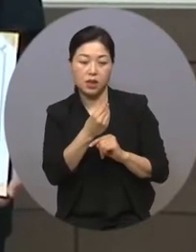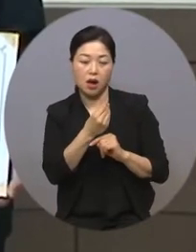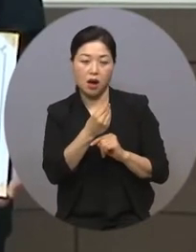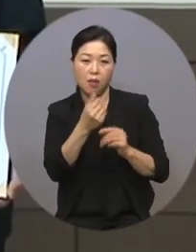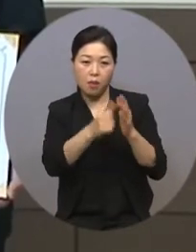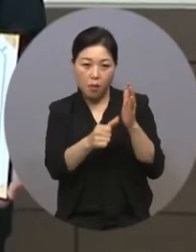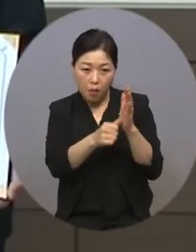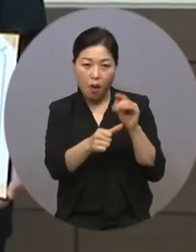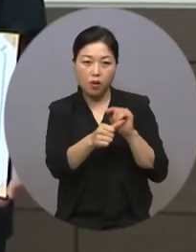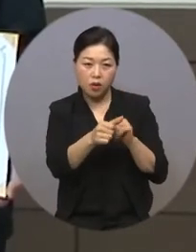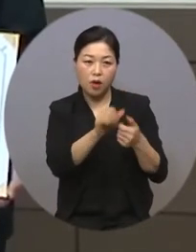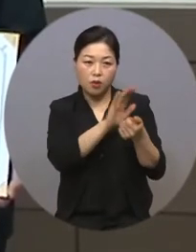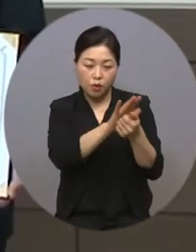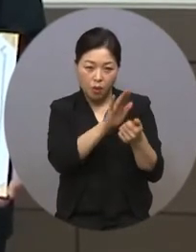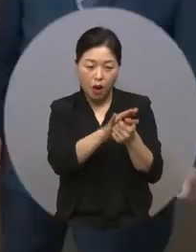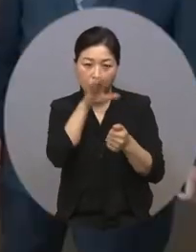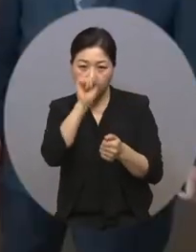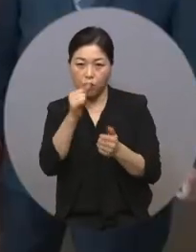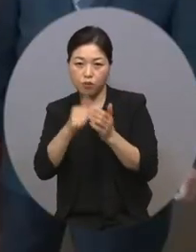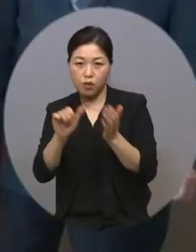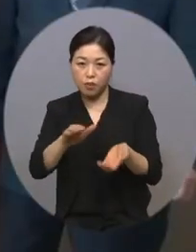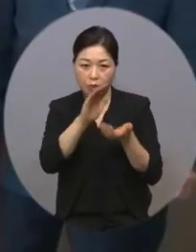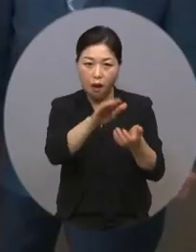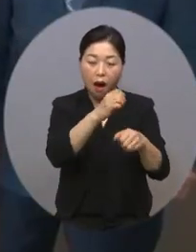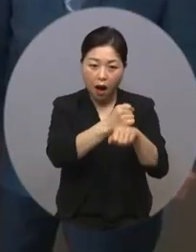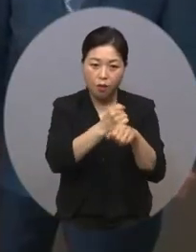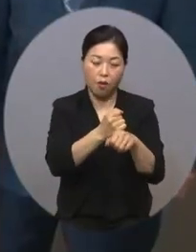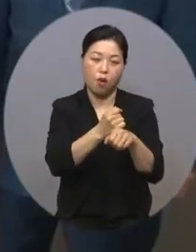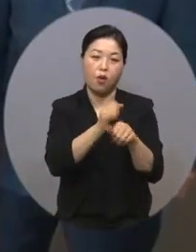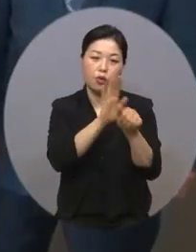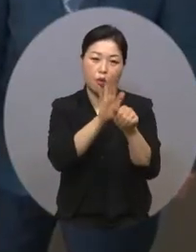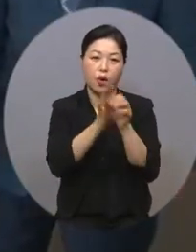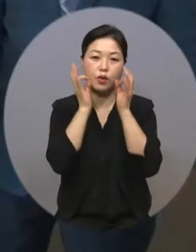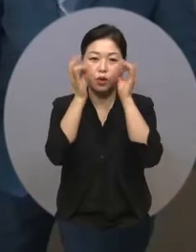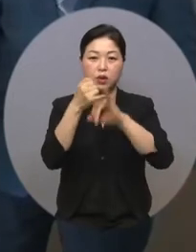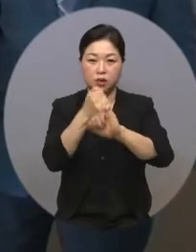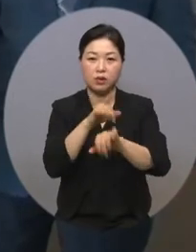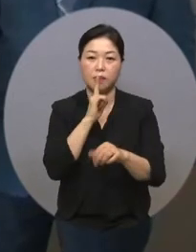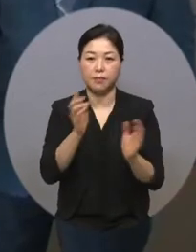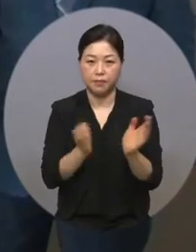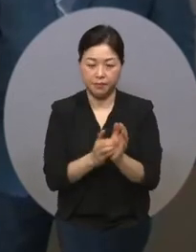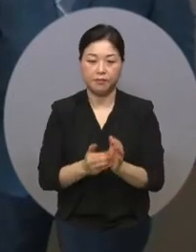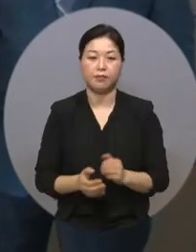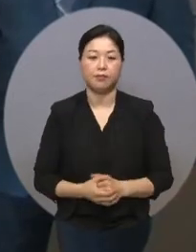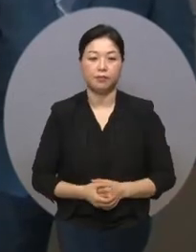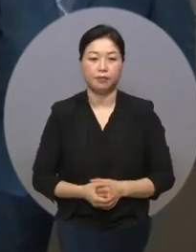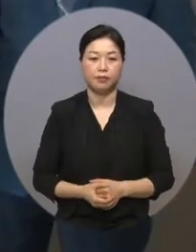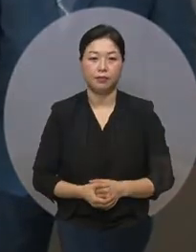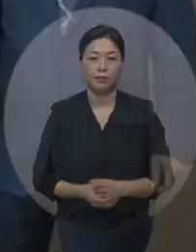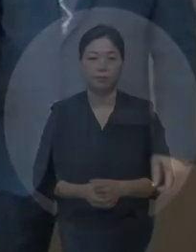장애인 복지를 위해 적극적으로 노력하겠다 고 전했습니다 지금까지 복지 tv 부산방송 허경영 입니다